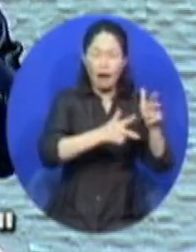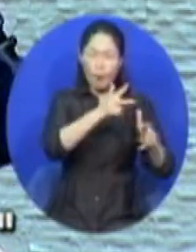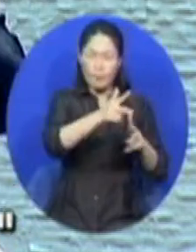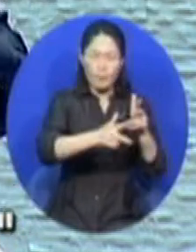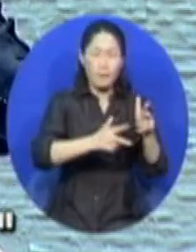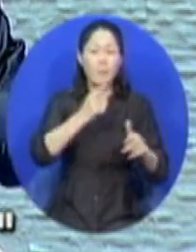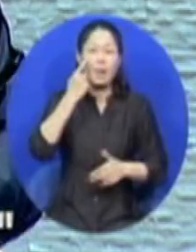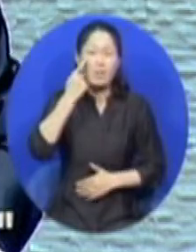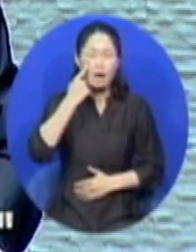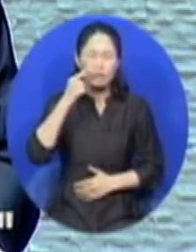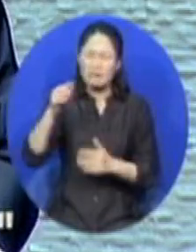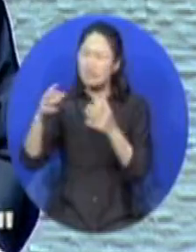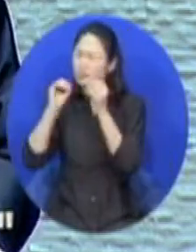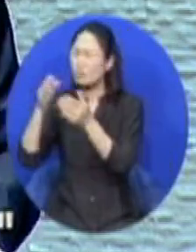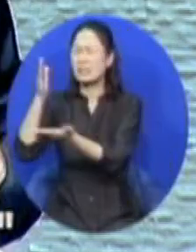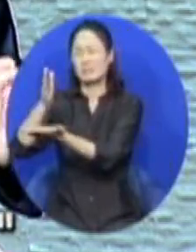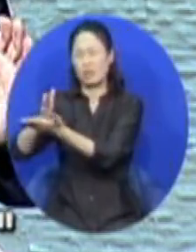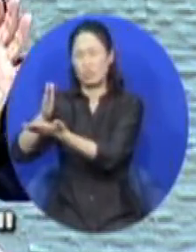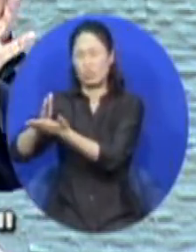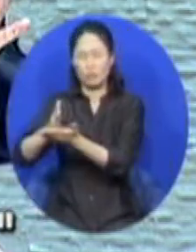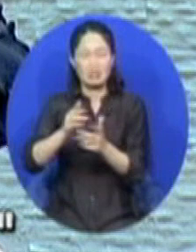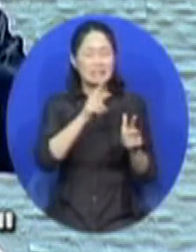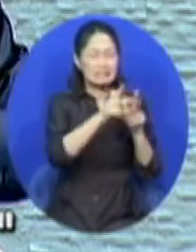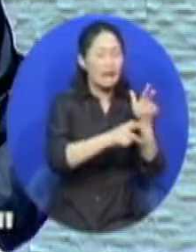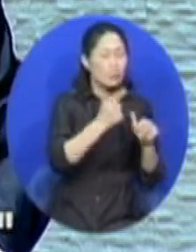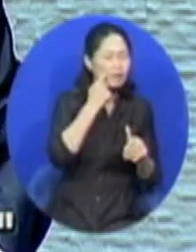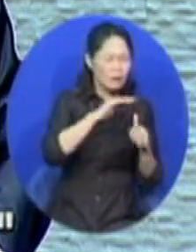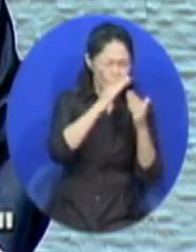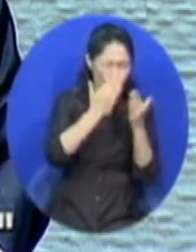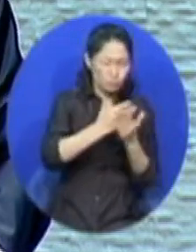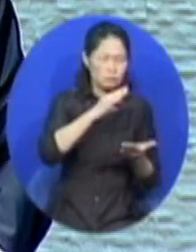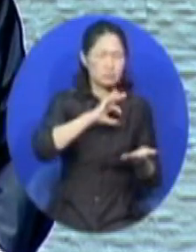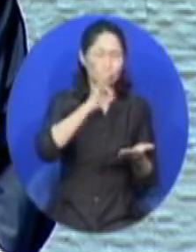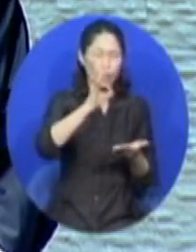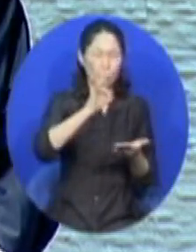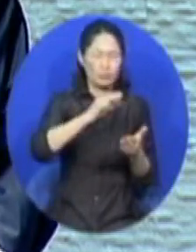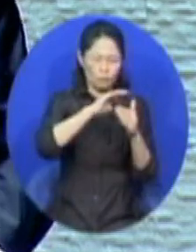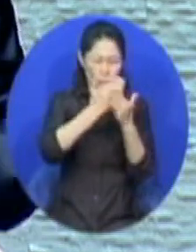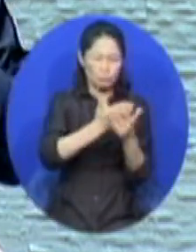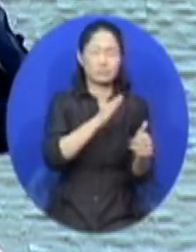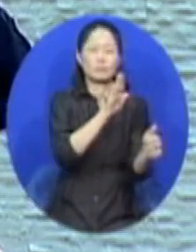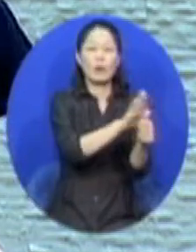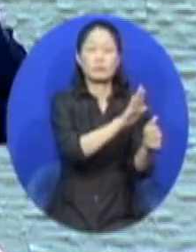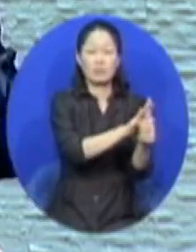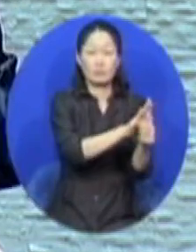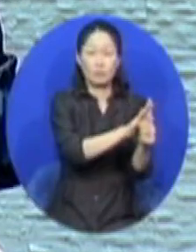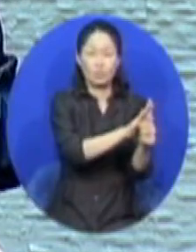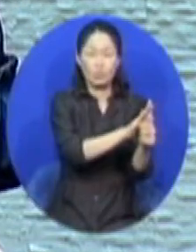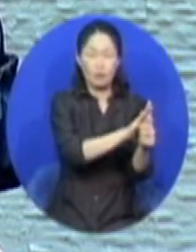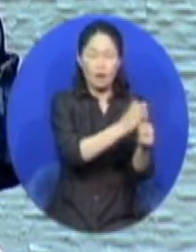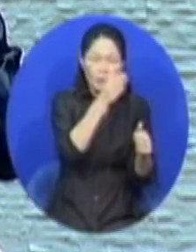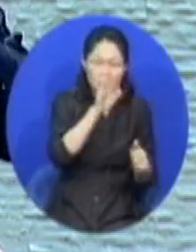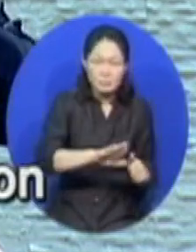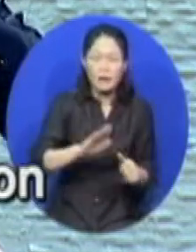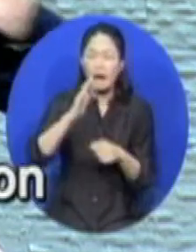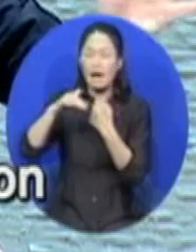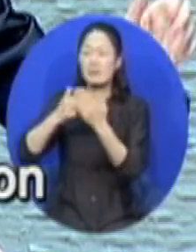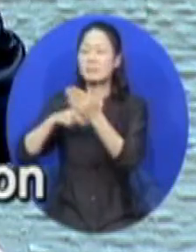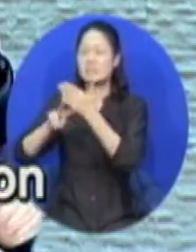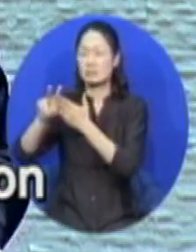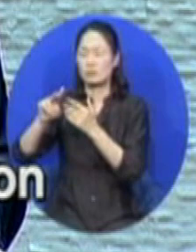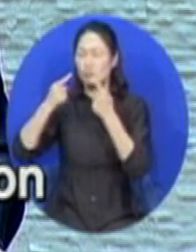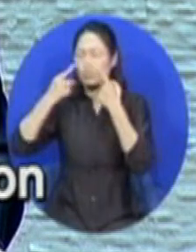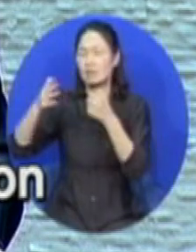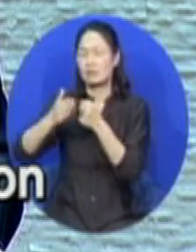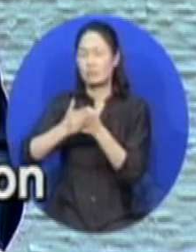사업을 해 보라 내가 다 자본을 내주게 됩니다 하나님의 디자인이 너무 분명해서 그것도 다